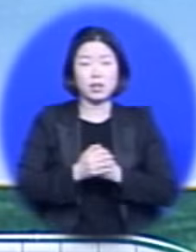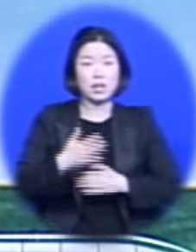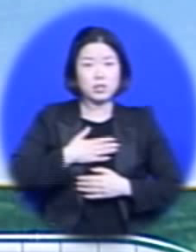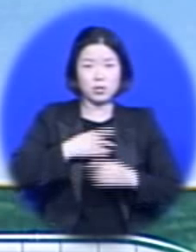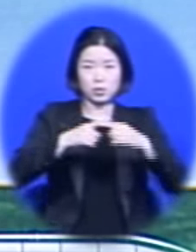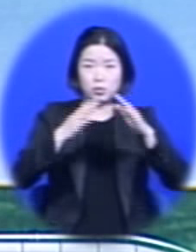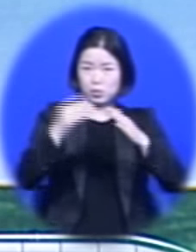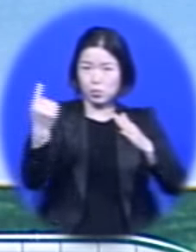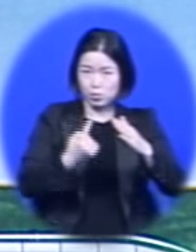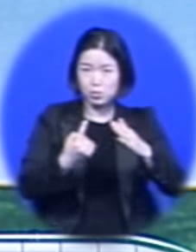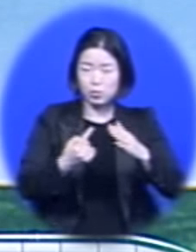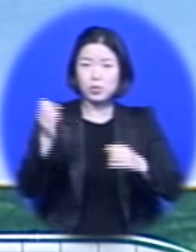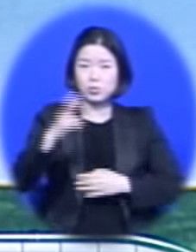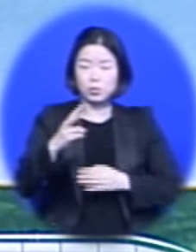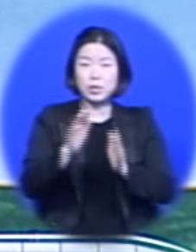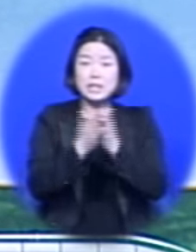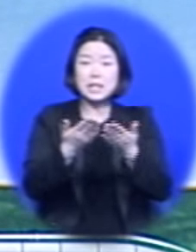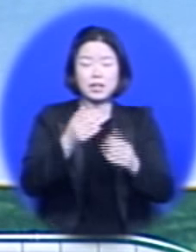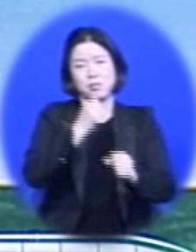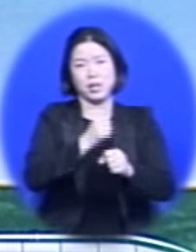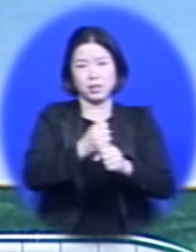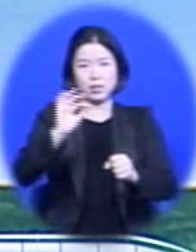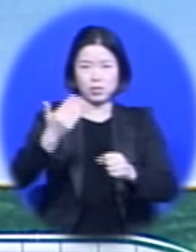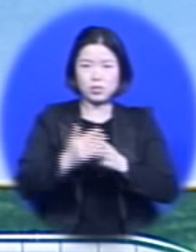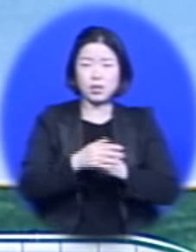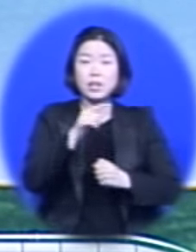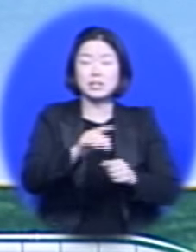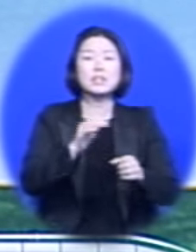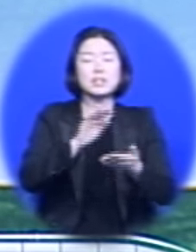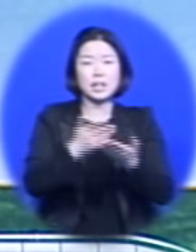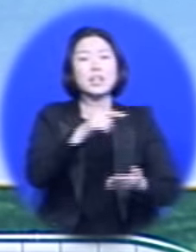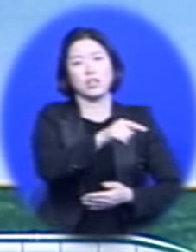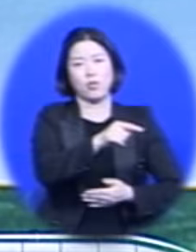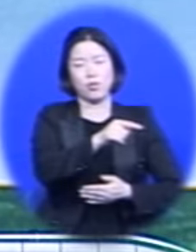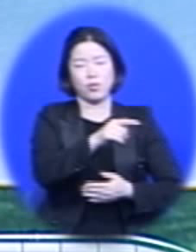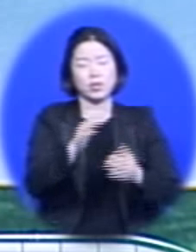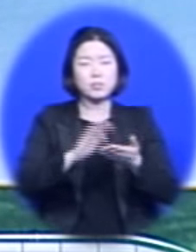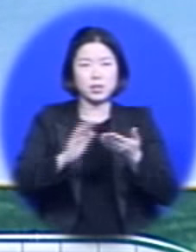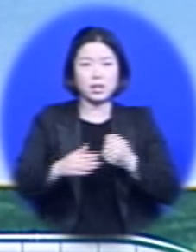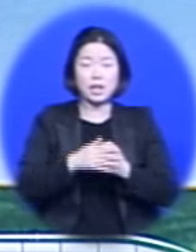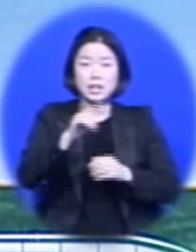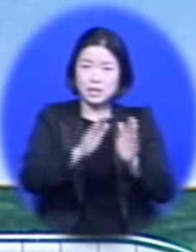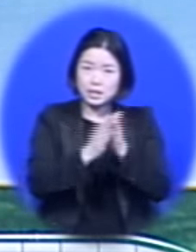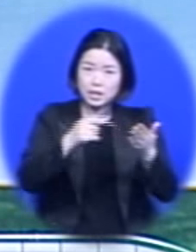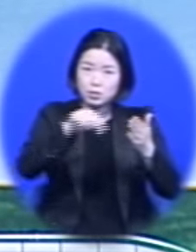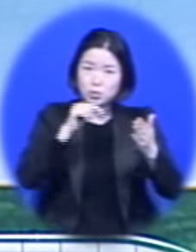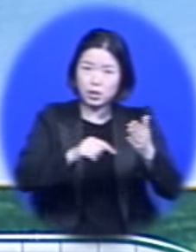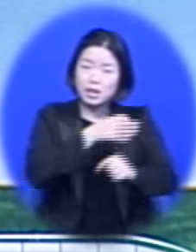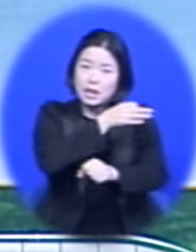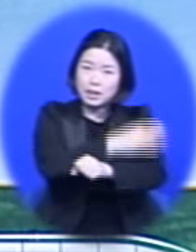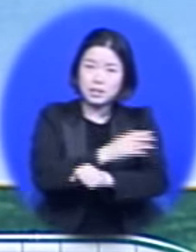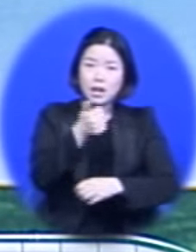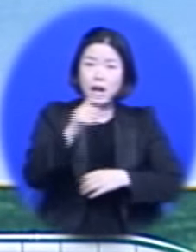저희 교회도 오셨고 그래서 책을 출판하게 됐습니다. 그 책이 이 책입니다. 이 책 속에는 단순히